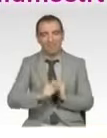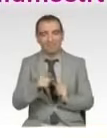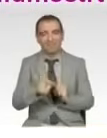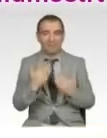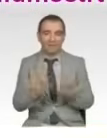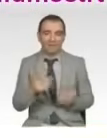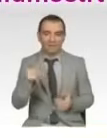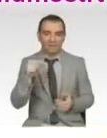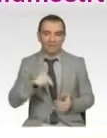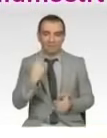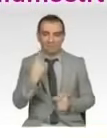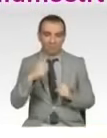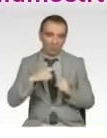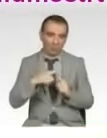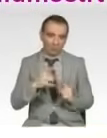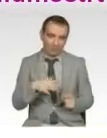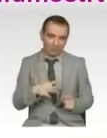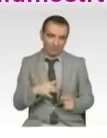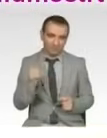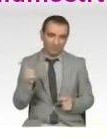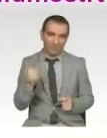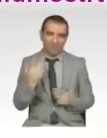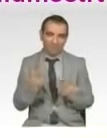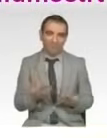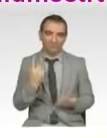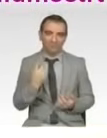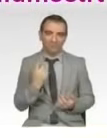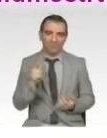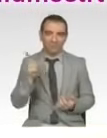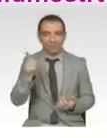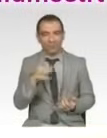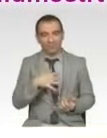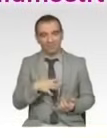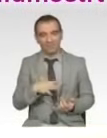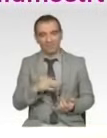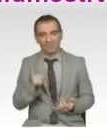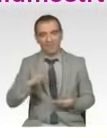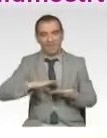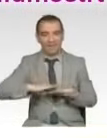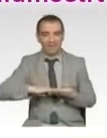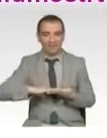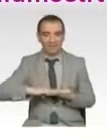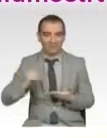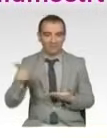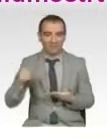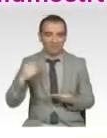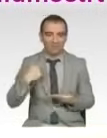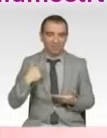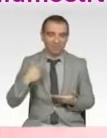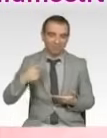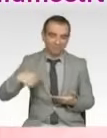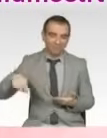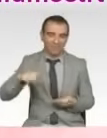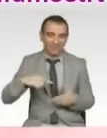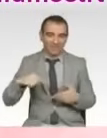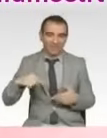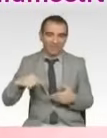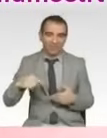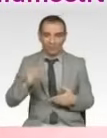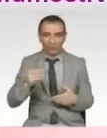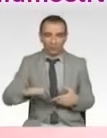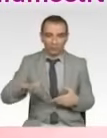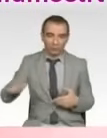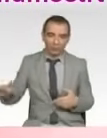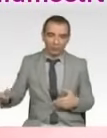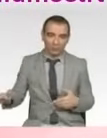ki onlar şimdi inşallah bir torun istiyorlardır sizden. Evet, bir onlar da istiyor. Bir de arkadaşlarım da şimdi şey oluyor.